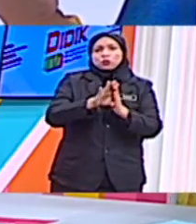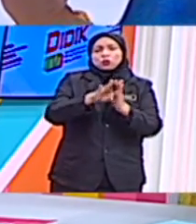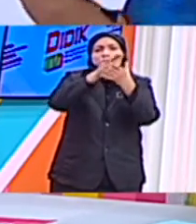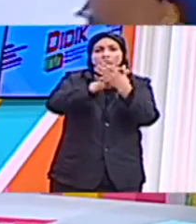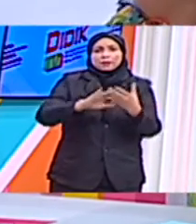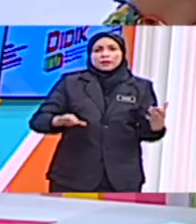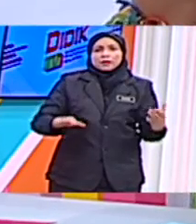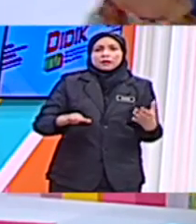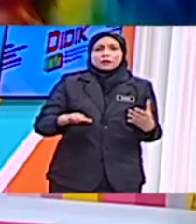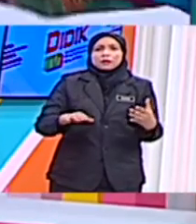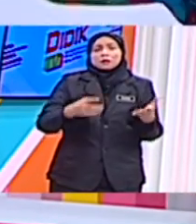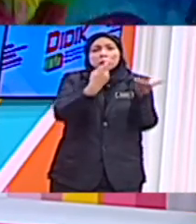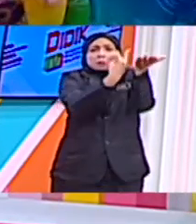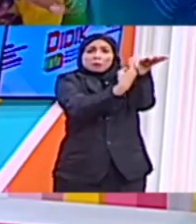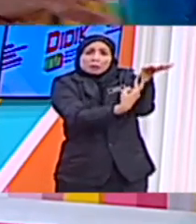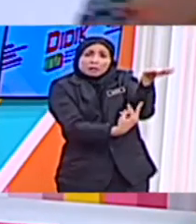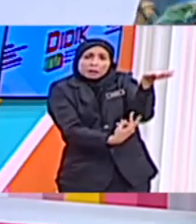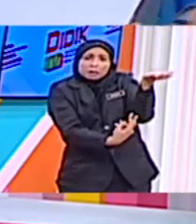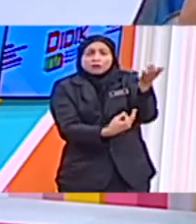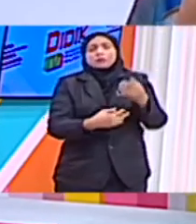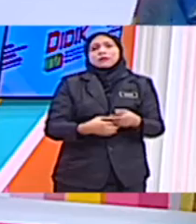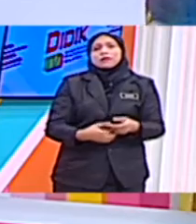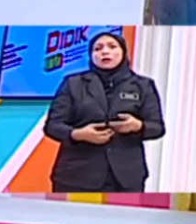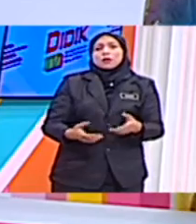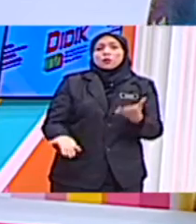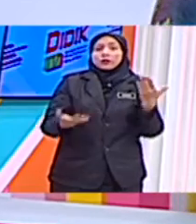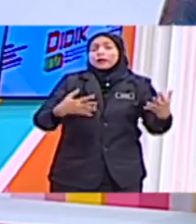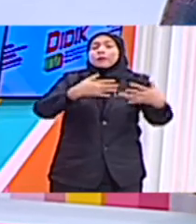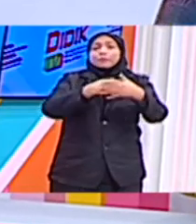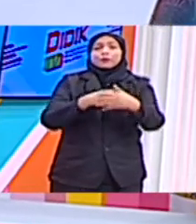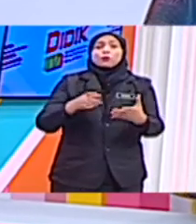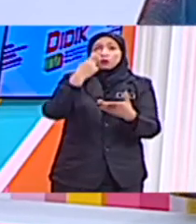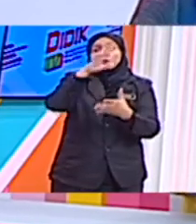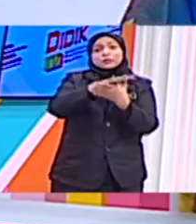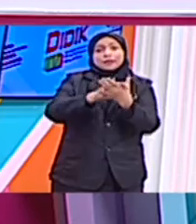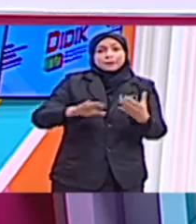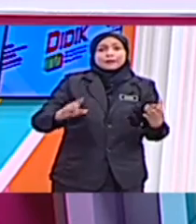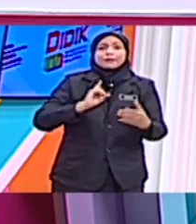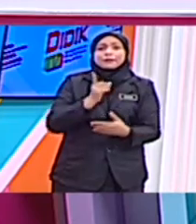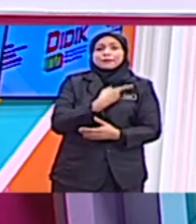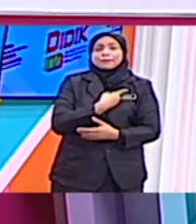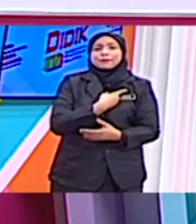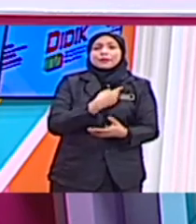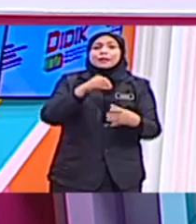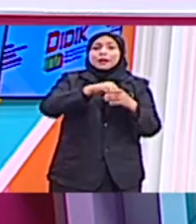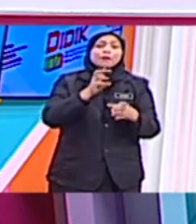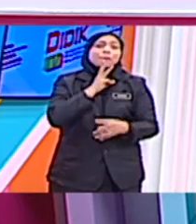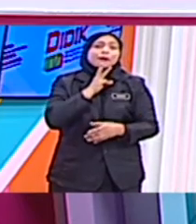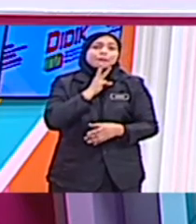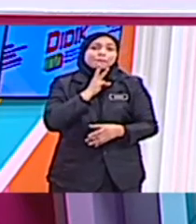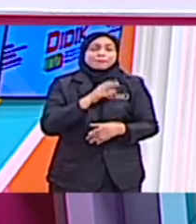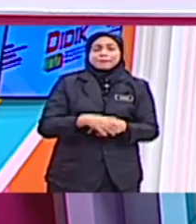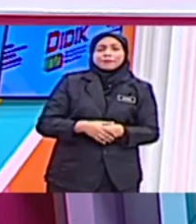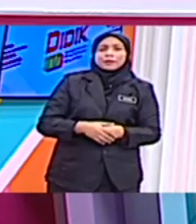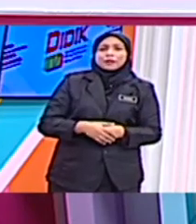berenang-renang, tiba-tiba kita nak lemas. Ada penyelamat datang. Masa tu dia itu boleh untuk faktor keselamatan. Tapi kalau suka-suka kita duduk tepi